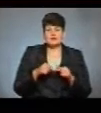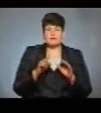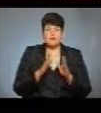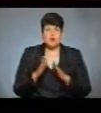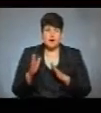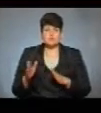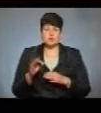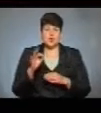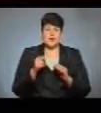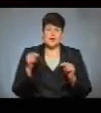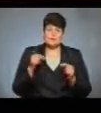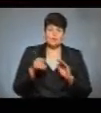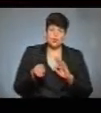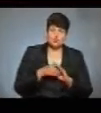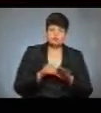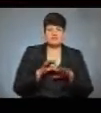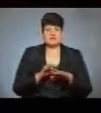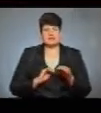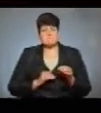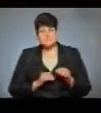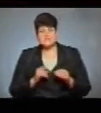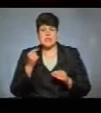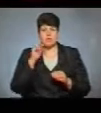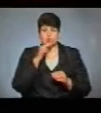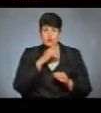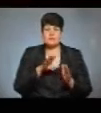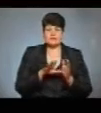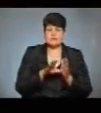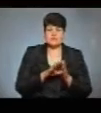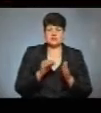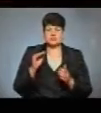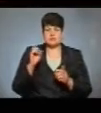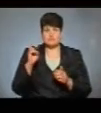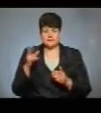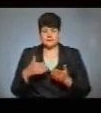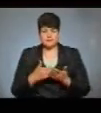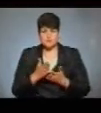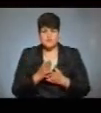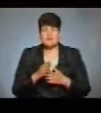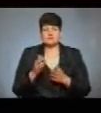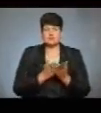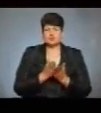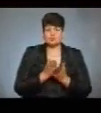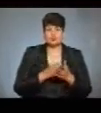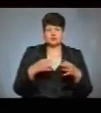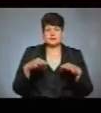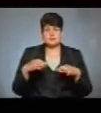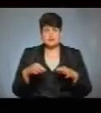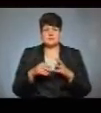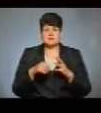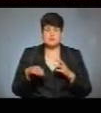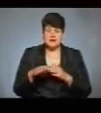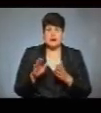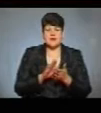правопорядку, антикорупція, ведення бізнесу, економіка, енергетика, житлово-комунальна політика, інфраструктура і транспорт, аграрна політика та земля,